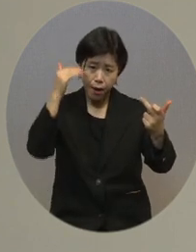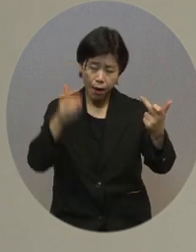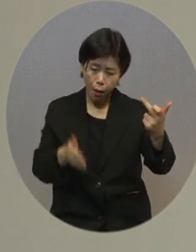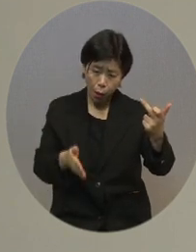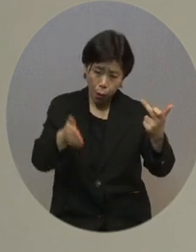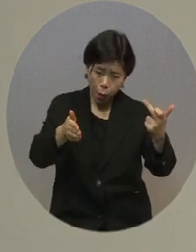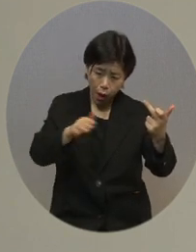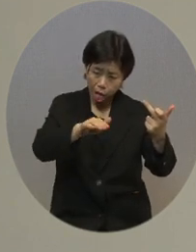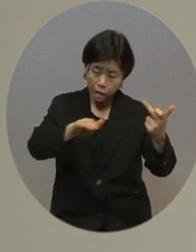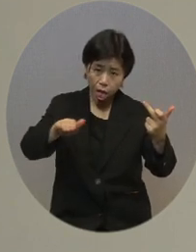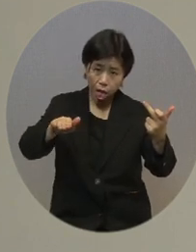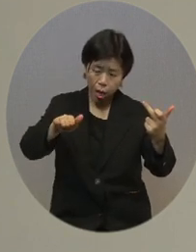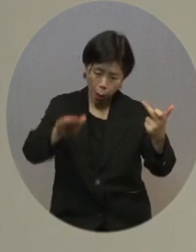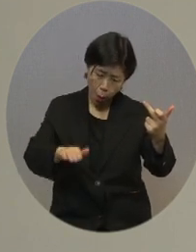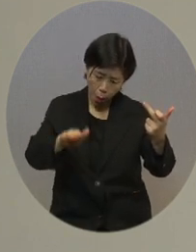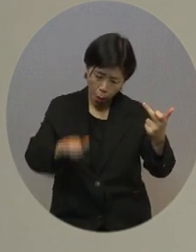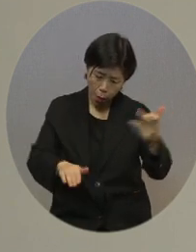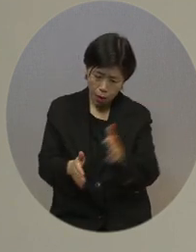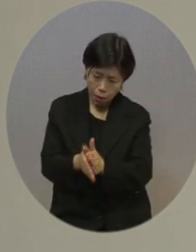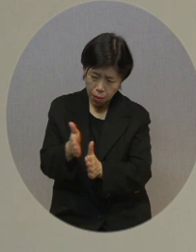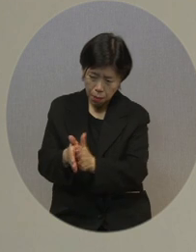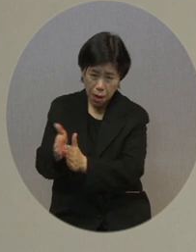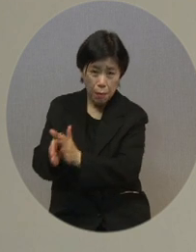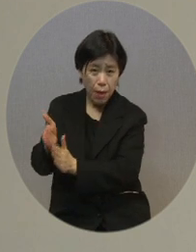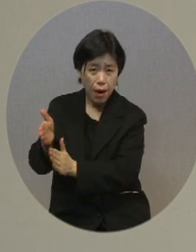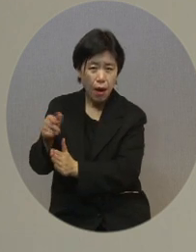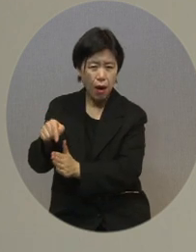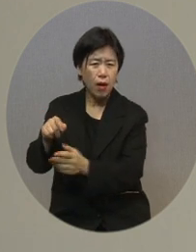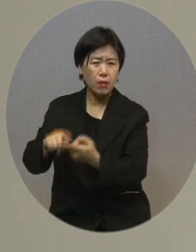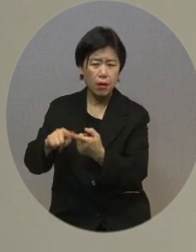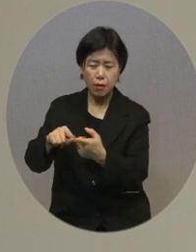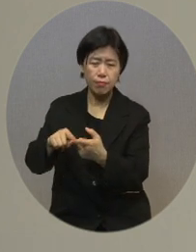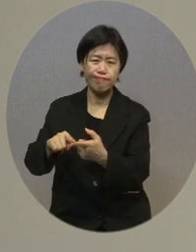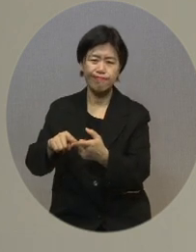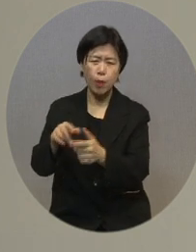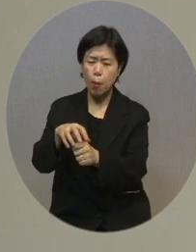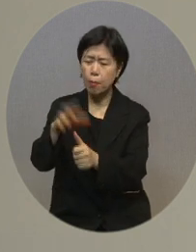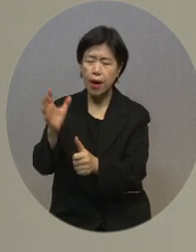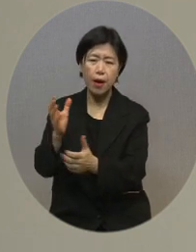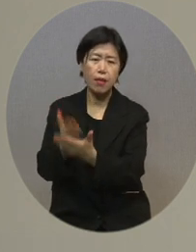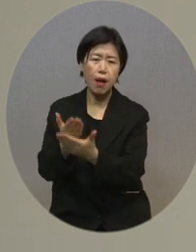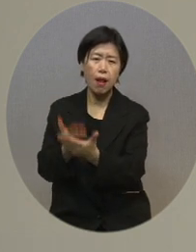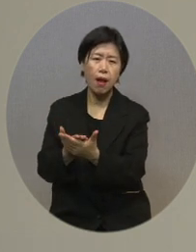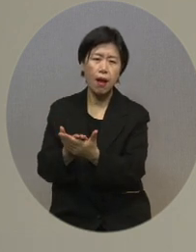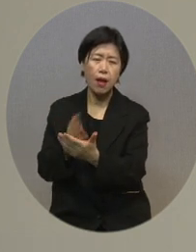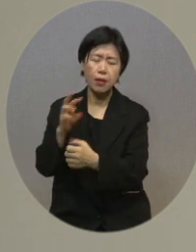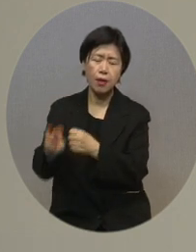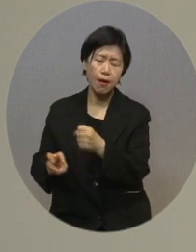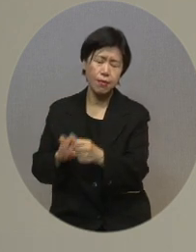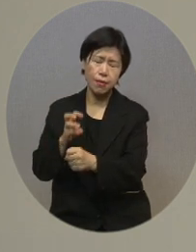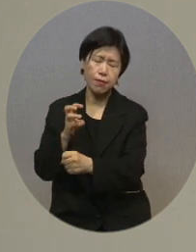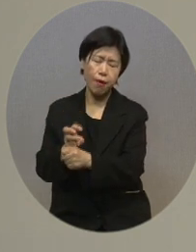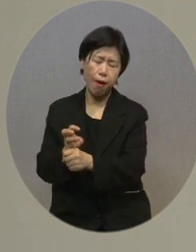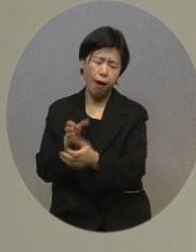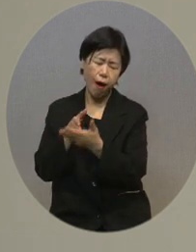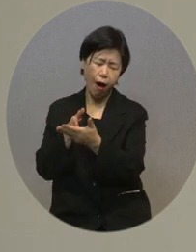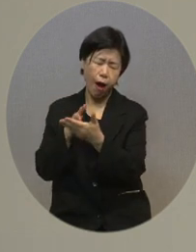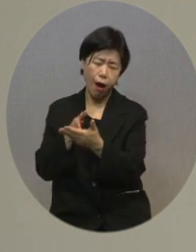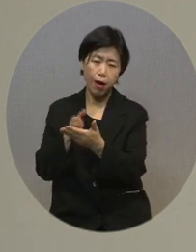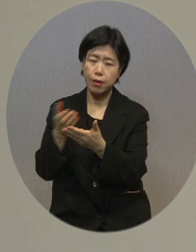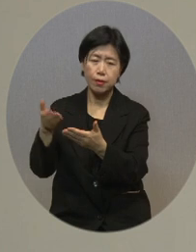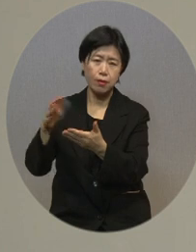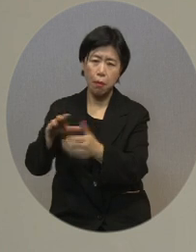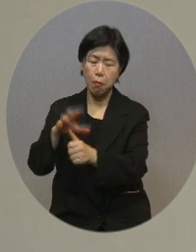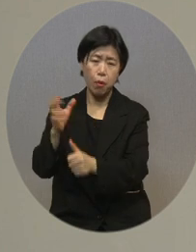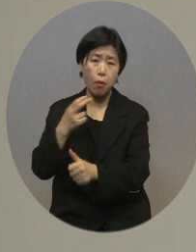제한을 완화해 달라는 청원을 지속적으로 요청을 했었습니다. 근데 그게 30년 동안 전혀 풀어지지가 못했어요.